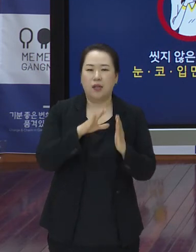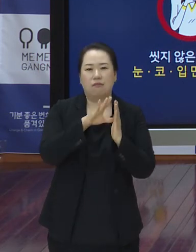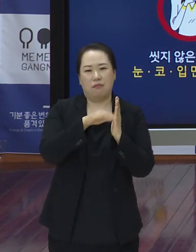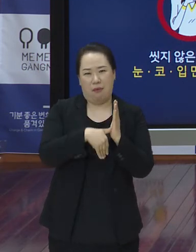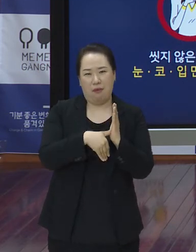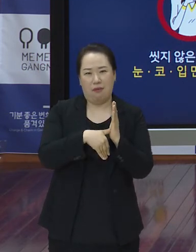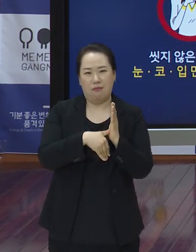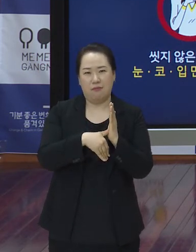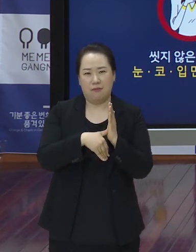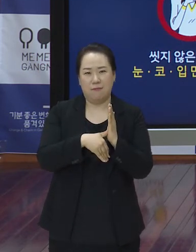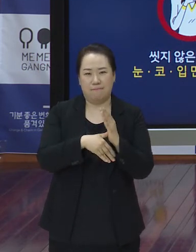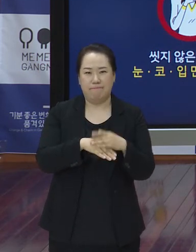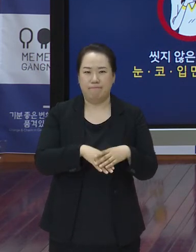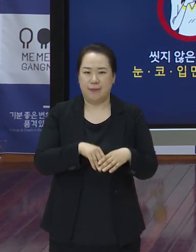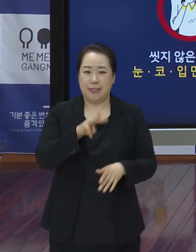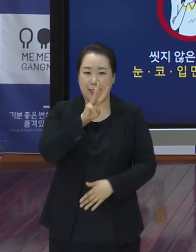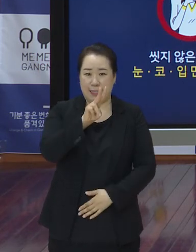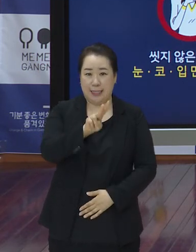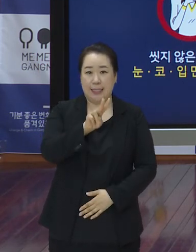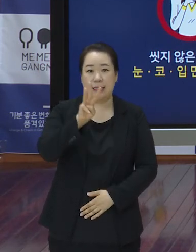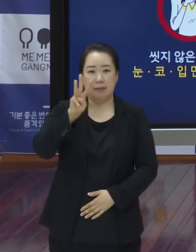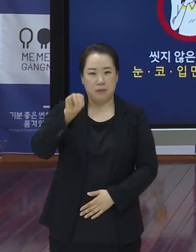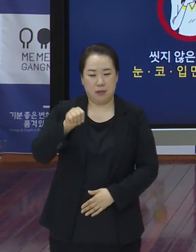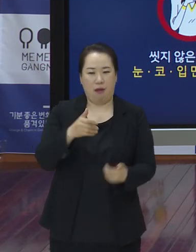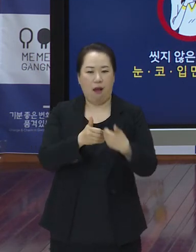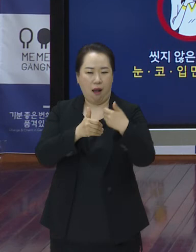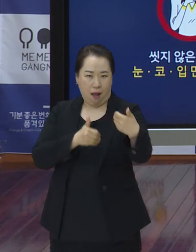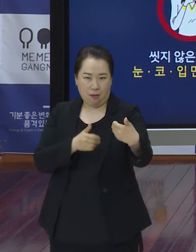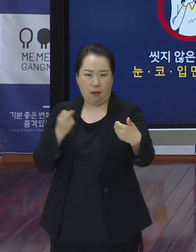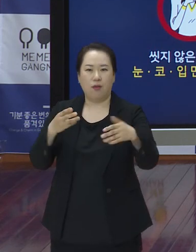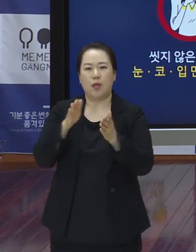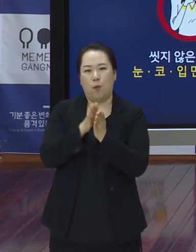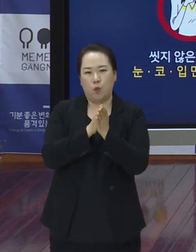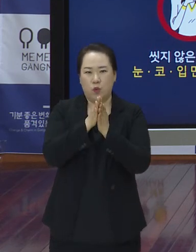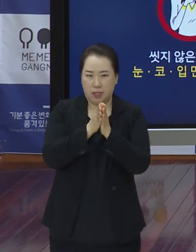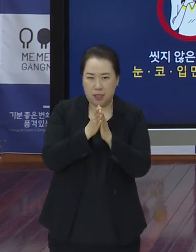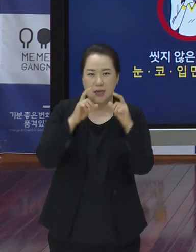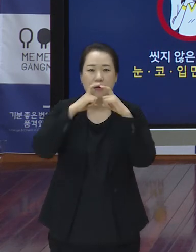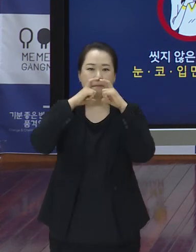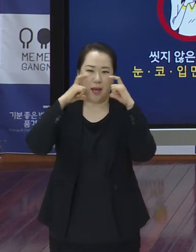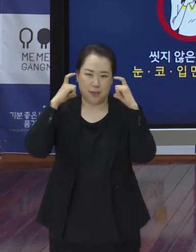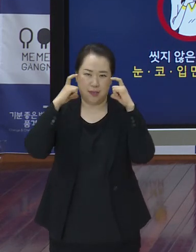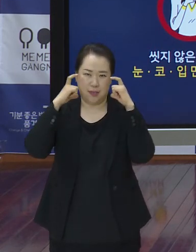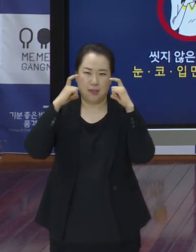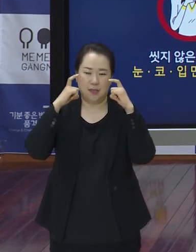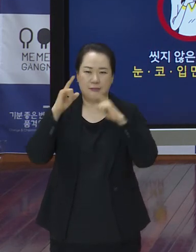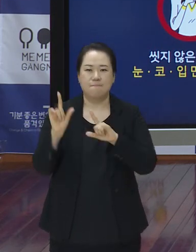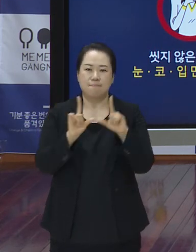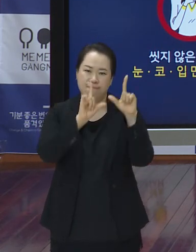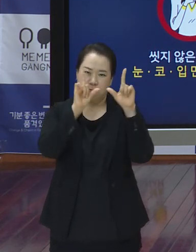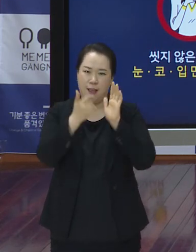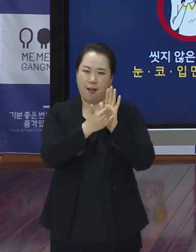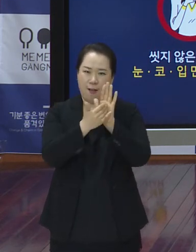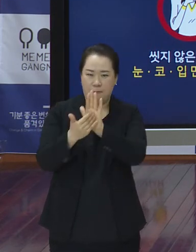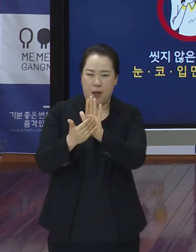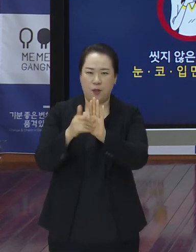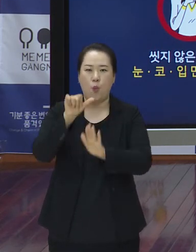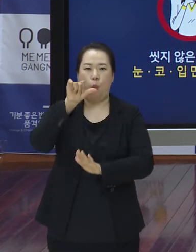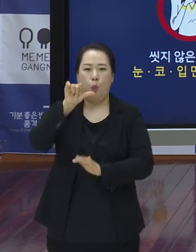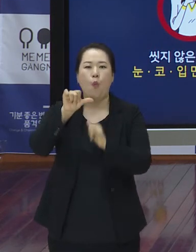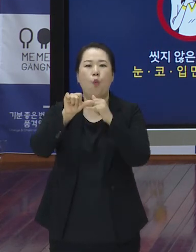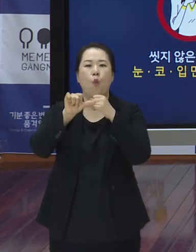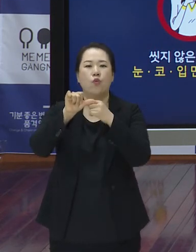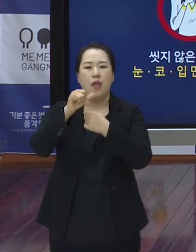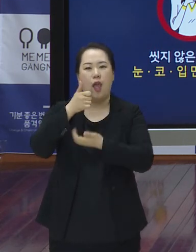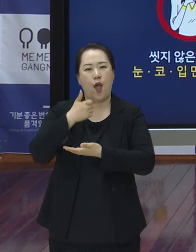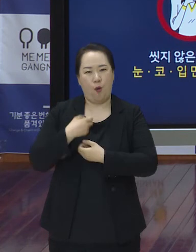경우 2m 간격두기, 손 씻기, 마스크 착용 등 생활 방역 5대 원칙을